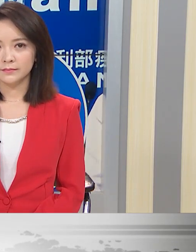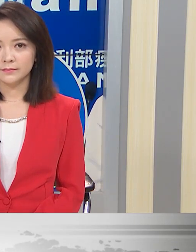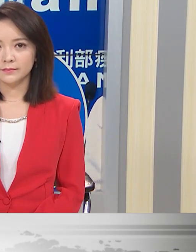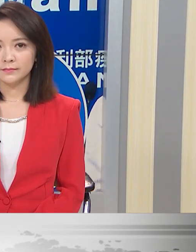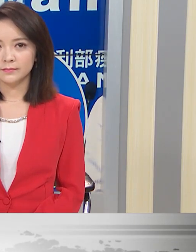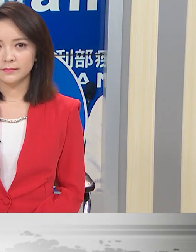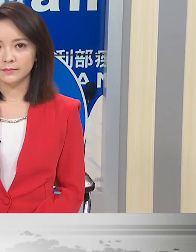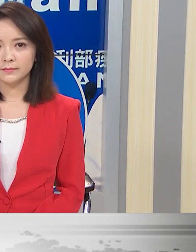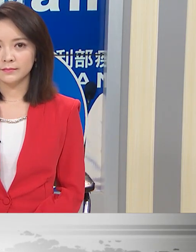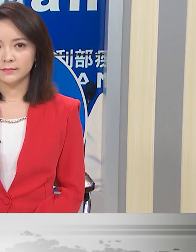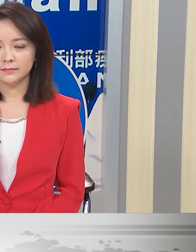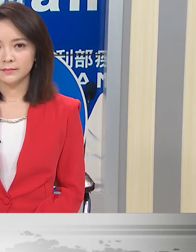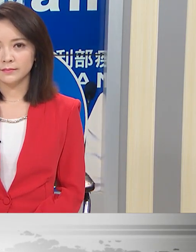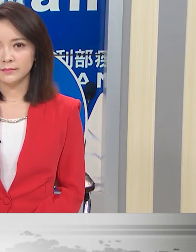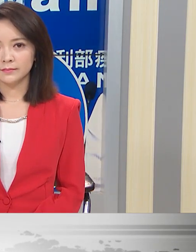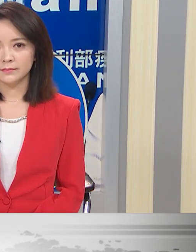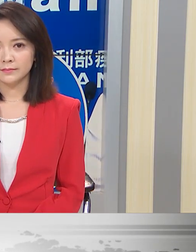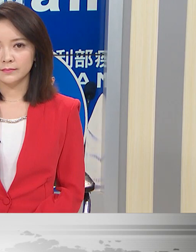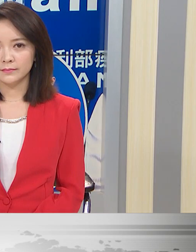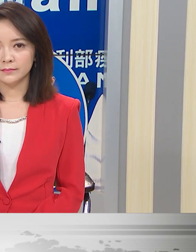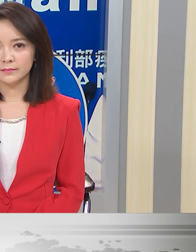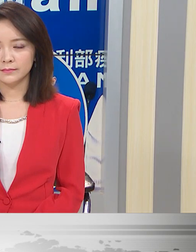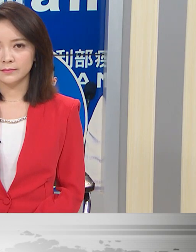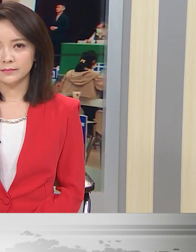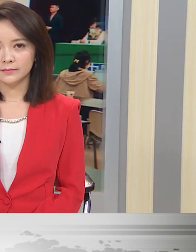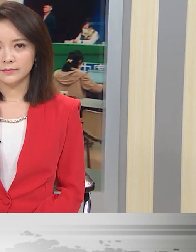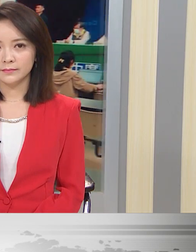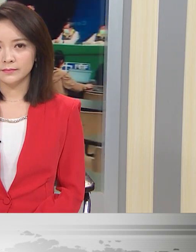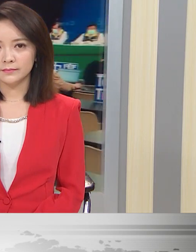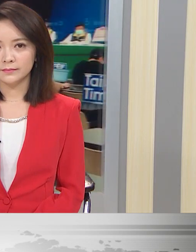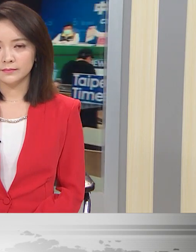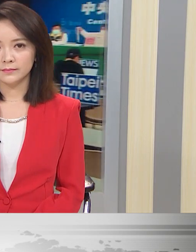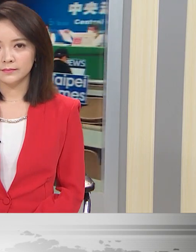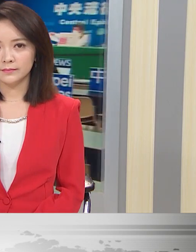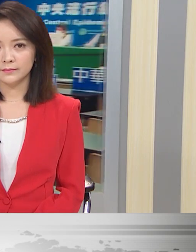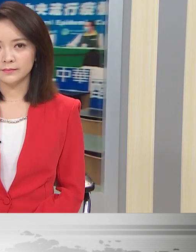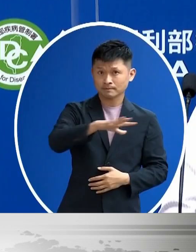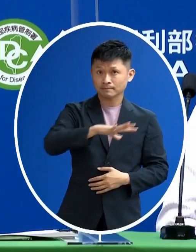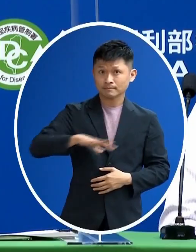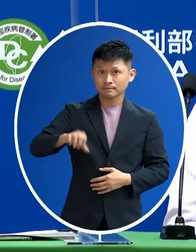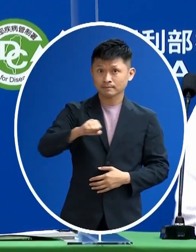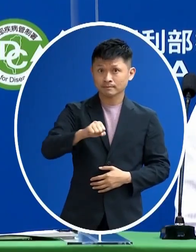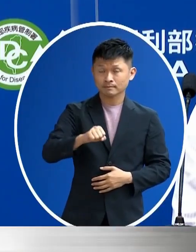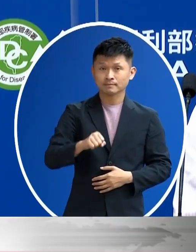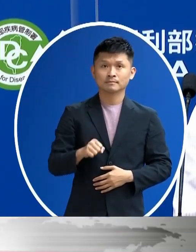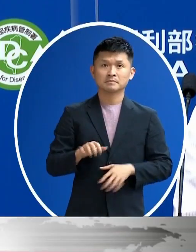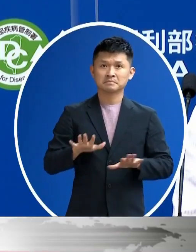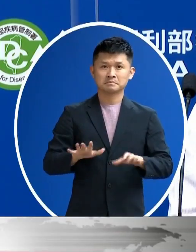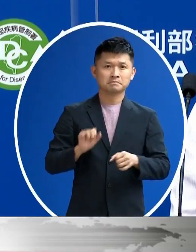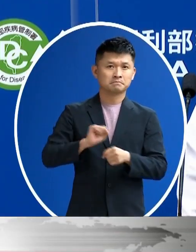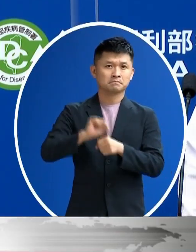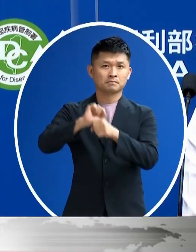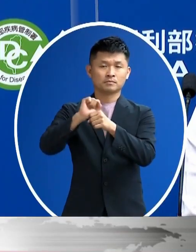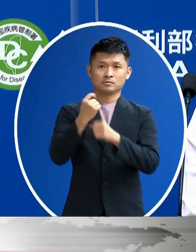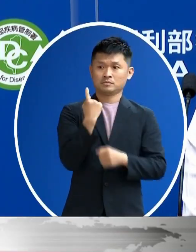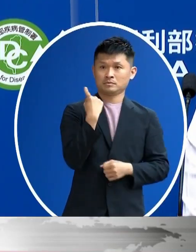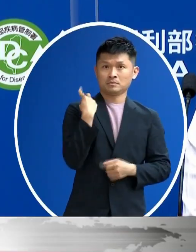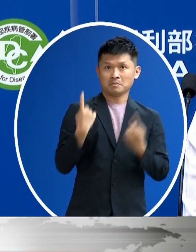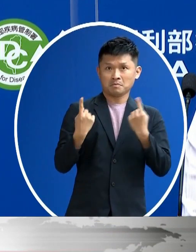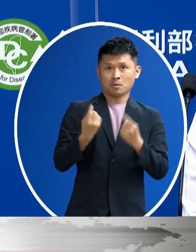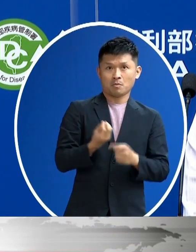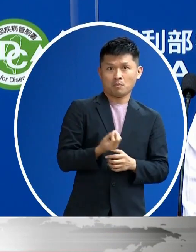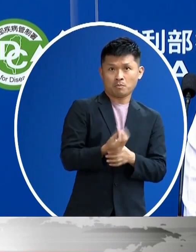keep infection numbers low, but to prevent severe infections. 增长的比前2天都来得